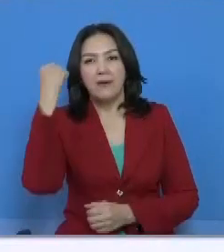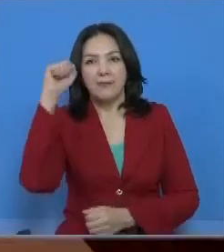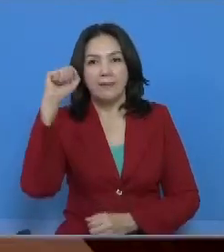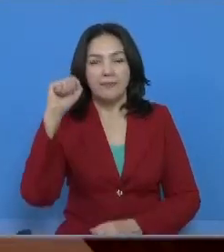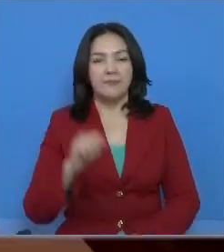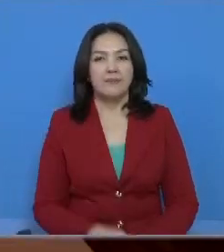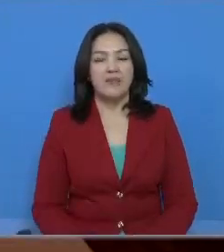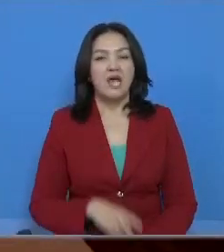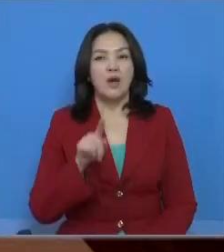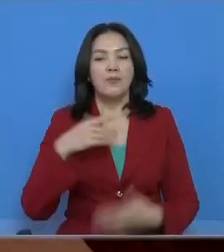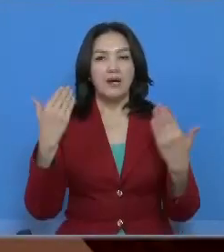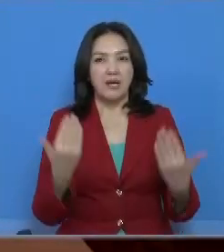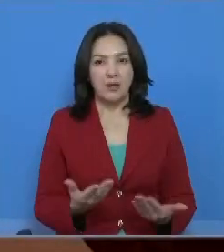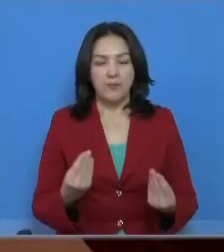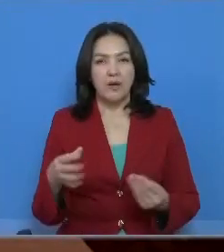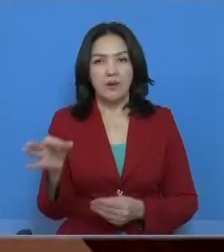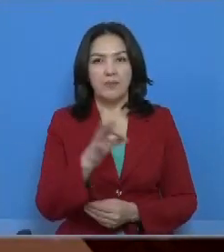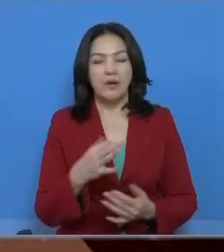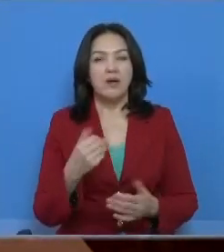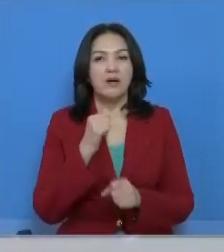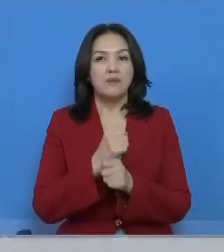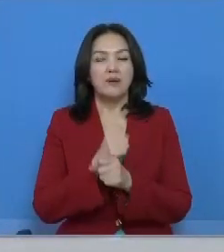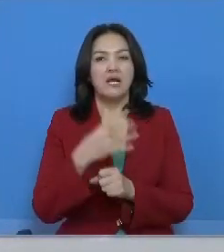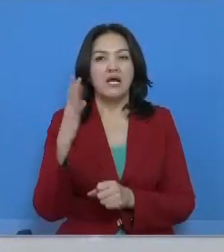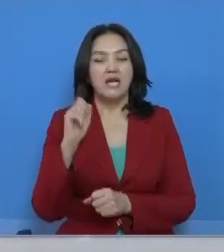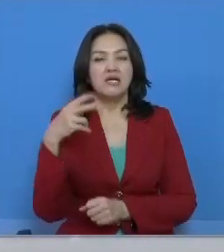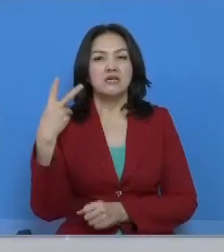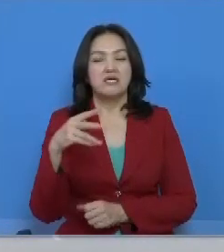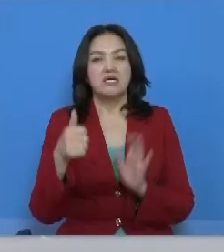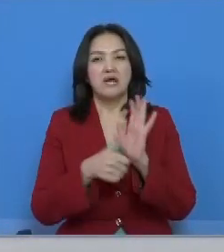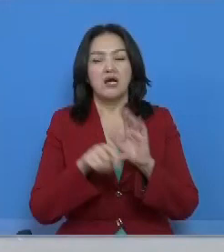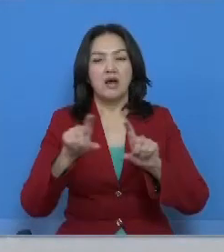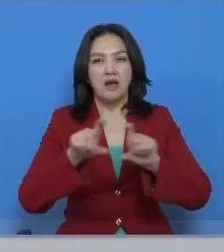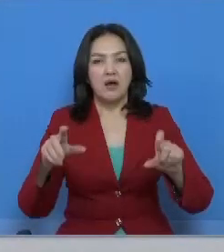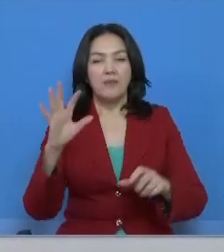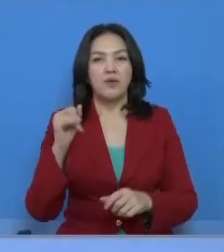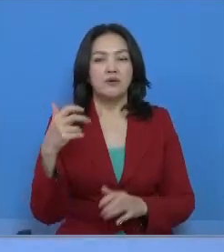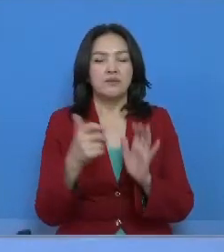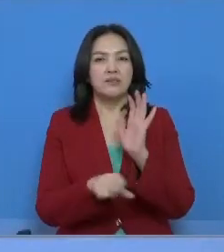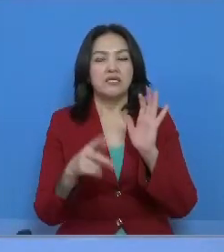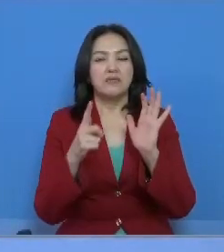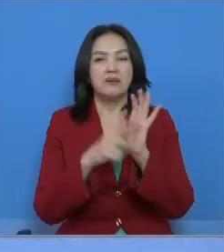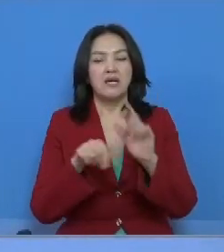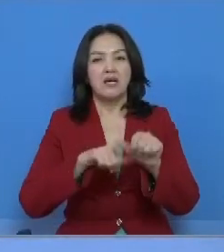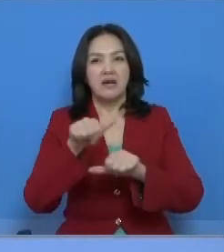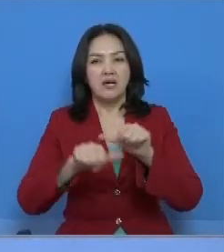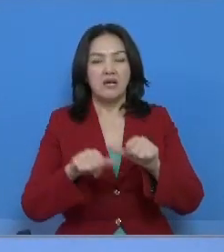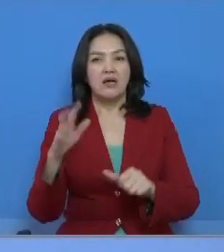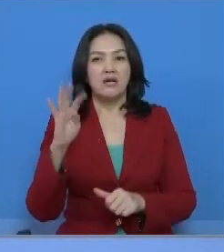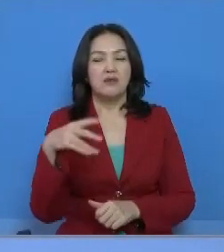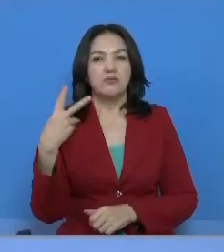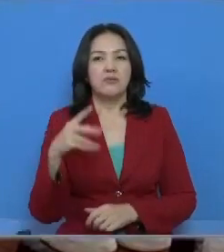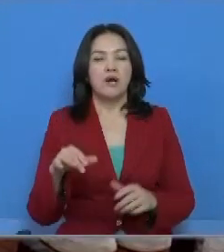победителями. Отметим, на сегодняшний день в области функционирует 426 школ, 577 детских садов и